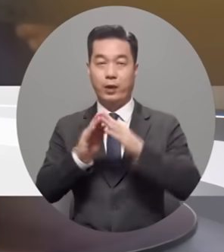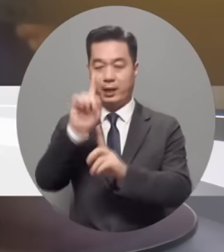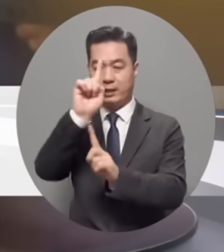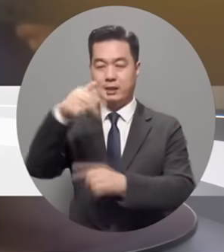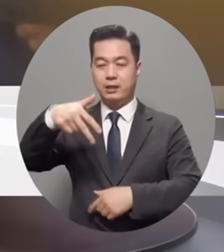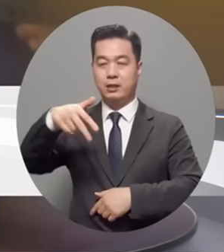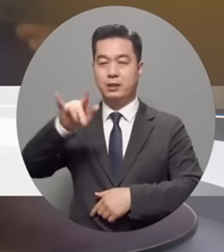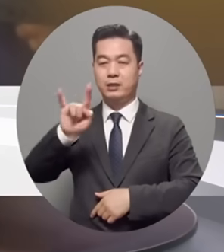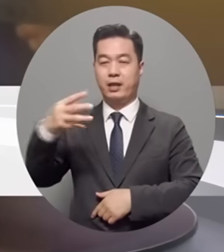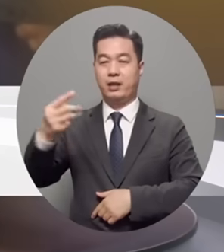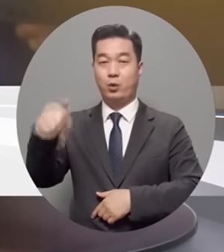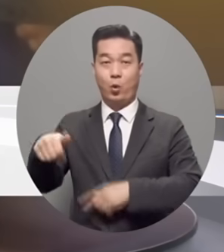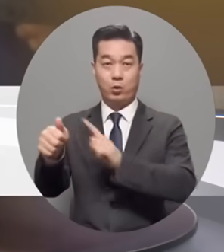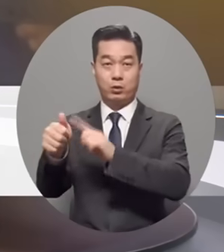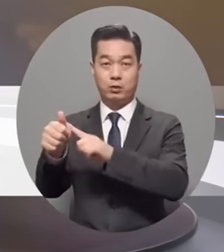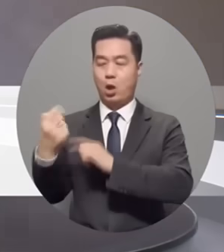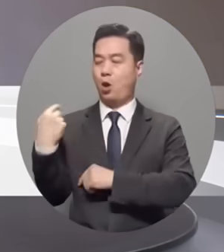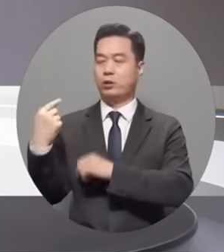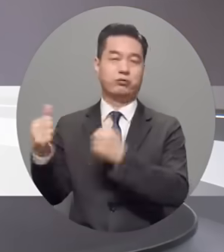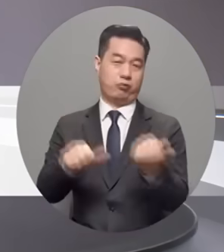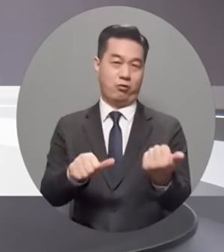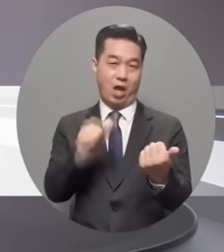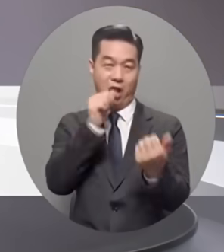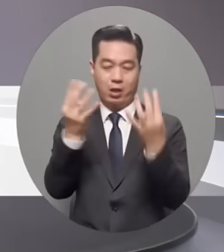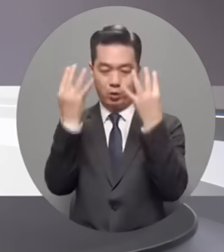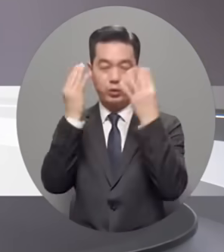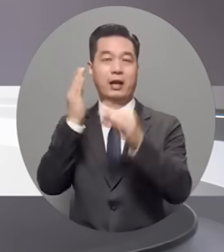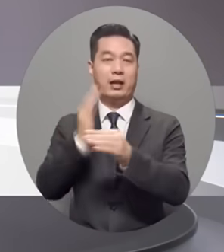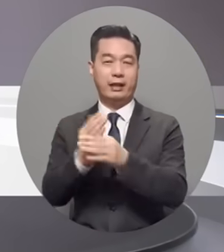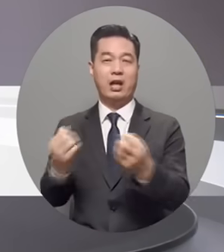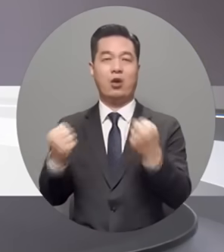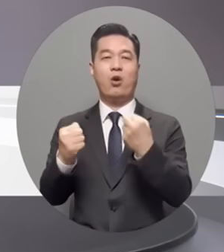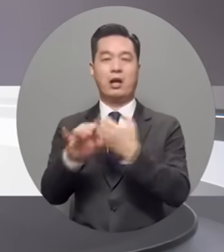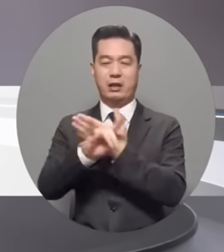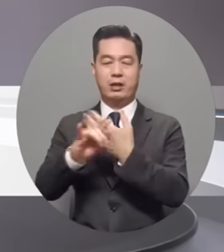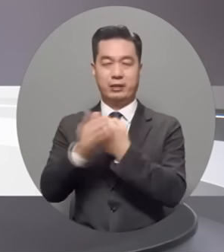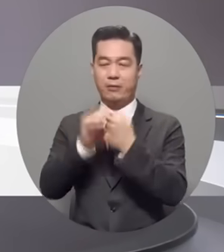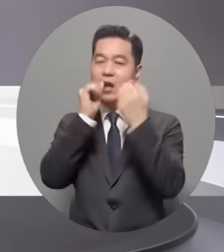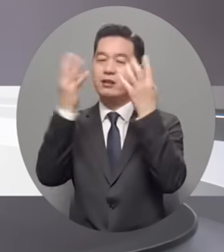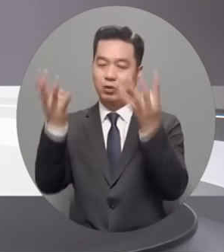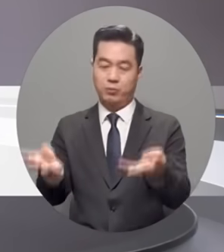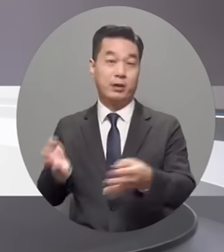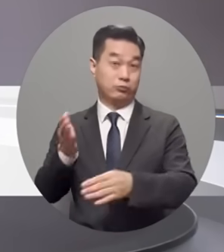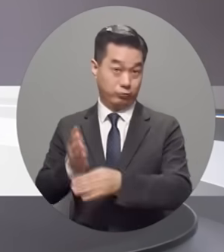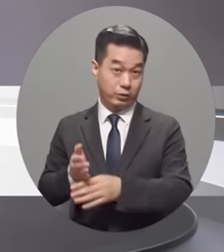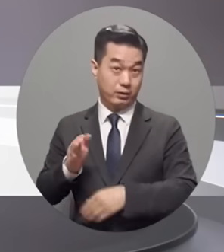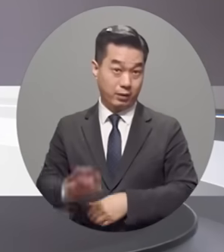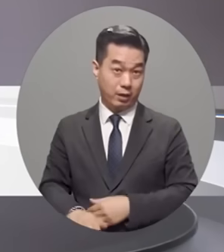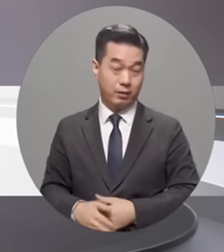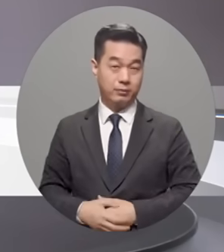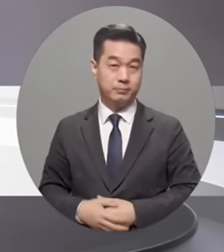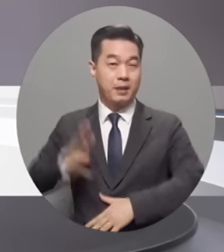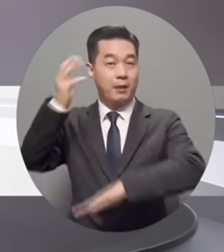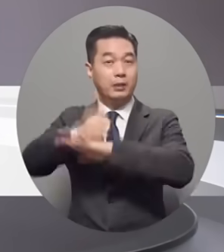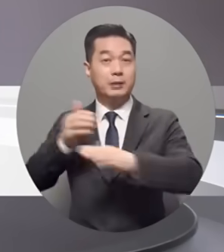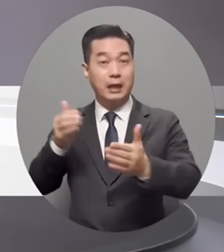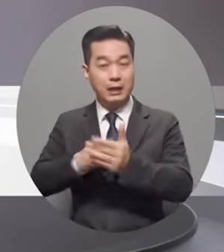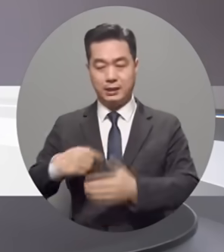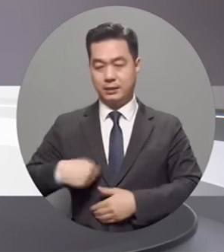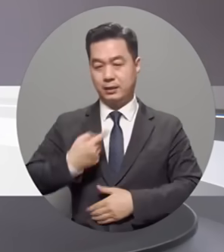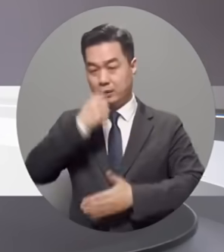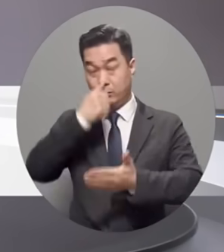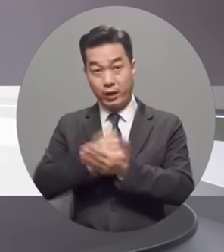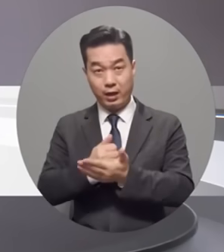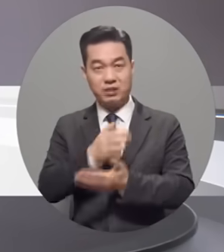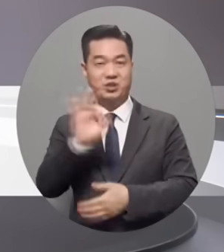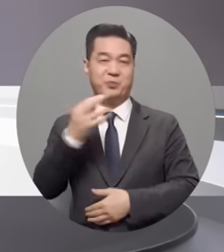사망했습니다. 교도소에서 복역을 하다가 지난해 건강상의 이유로 석방된 상태였는데요. 끝까지 자신의 범행을